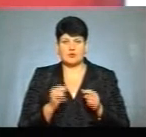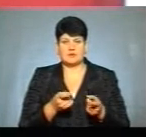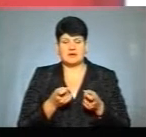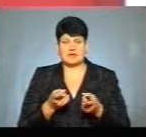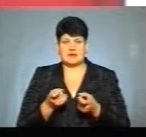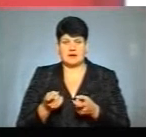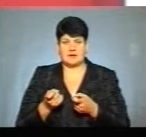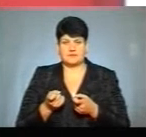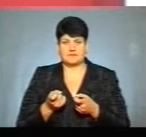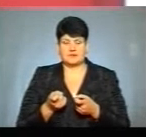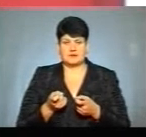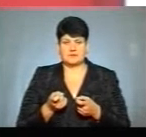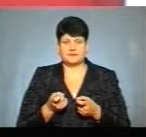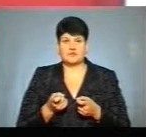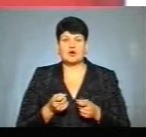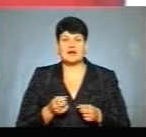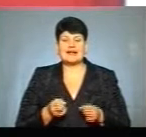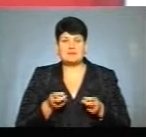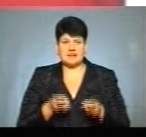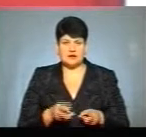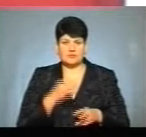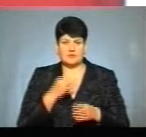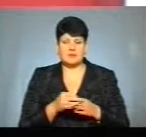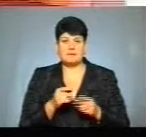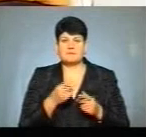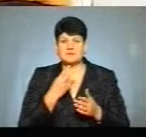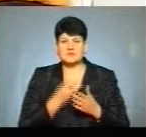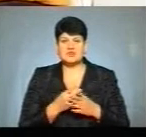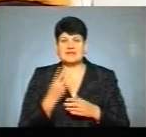керівників до кримінальної відповідальності, вона передбачає 3 види, тобто без